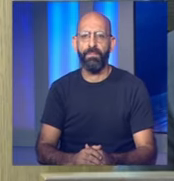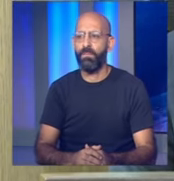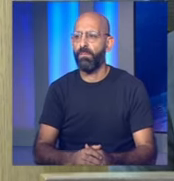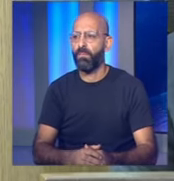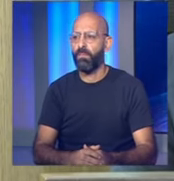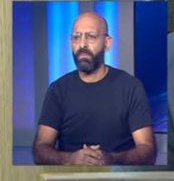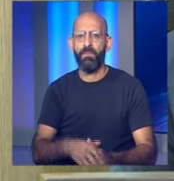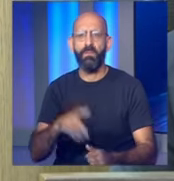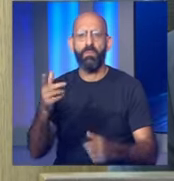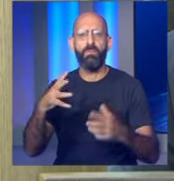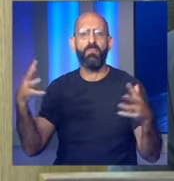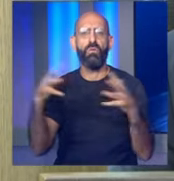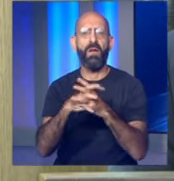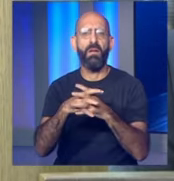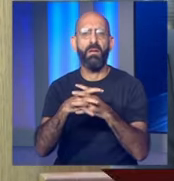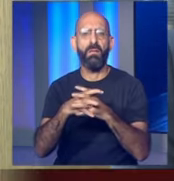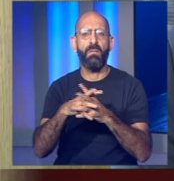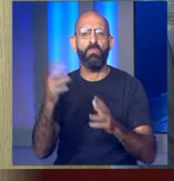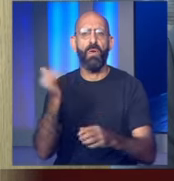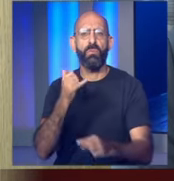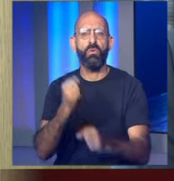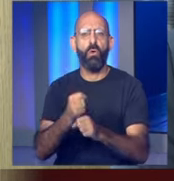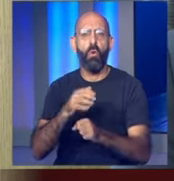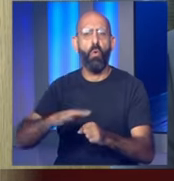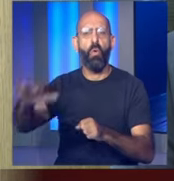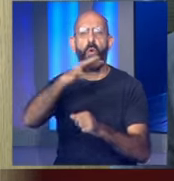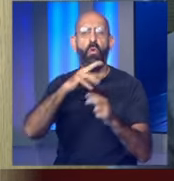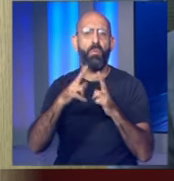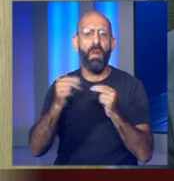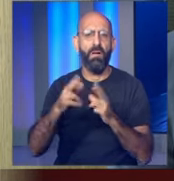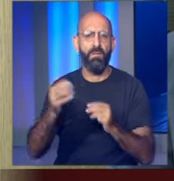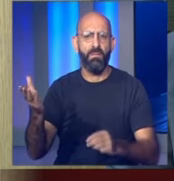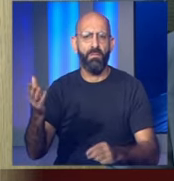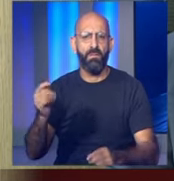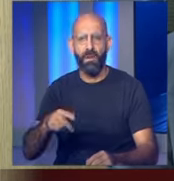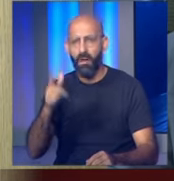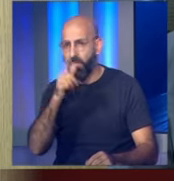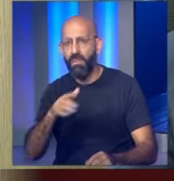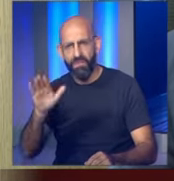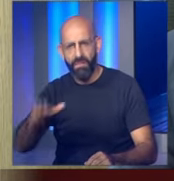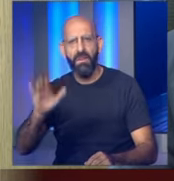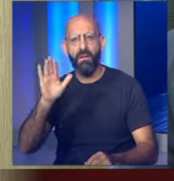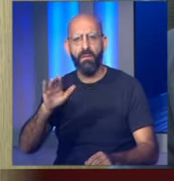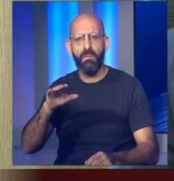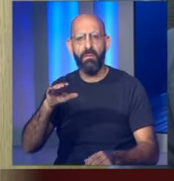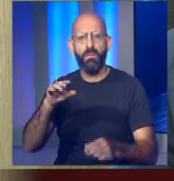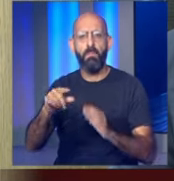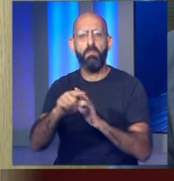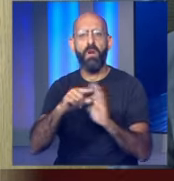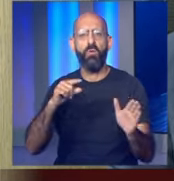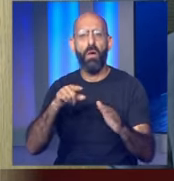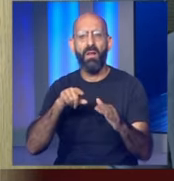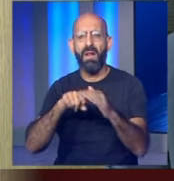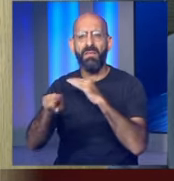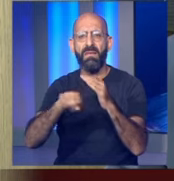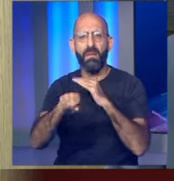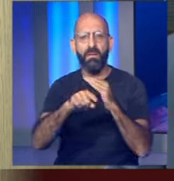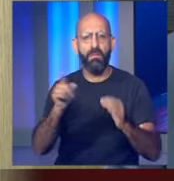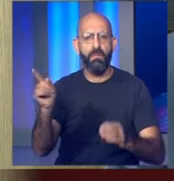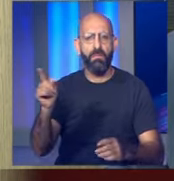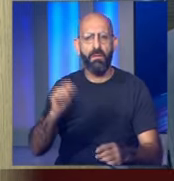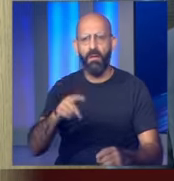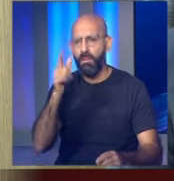يعني المشترك هو كيف أن يكون هناك حسن استضافي من كل المناطق اللبنانية، كيف أن يكون هناك